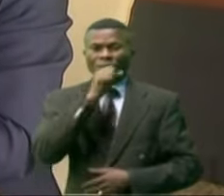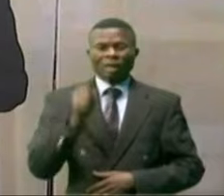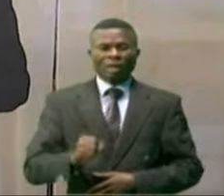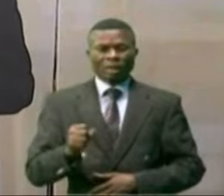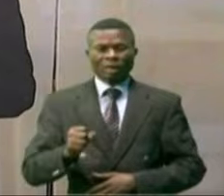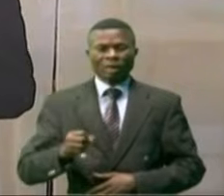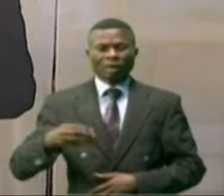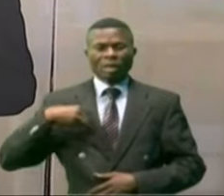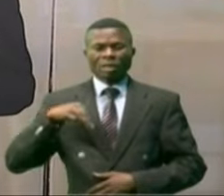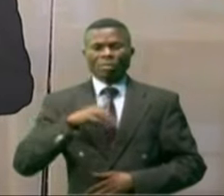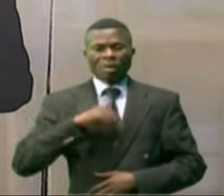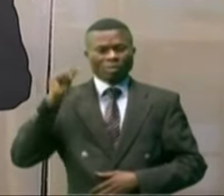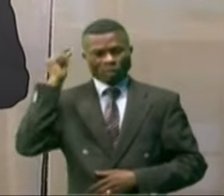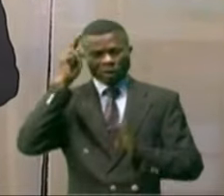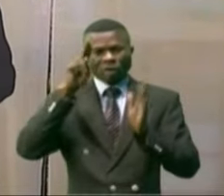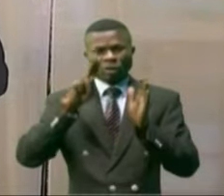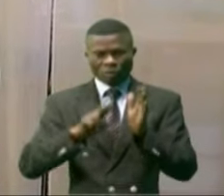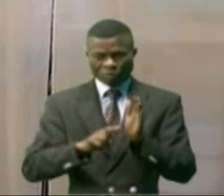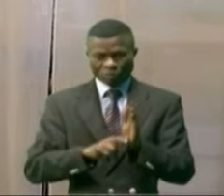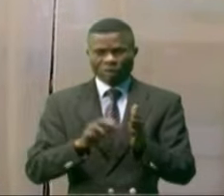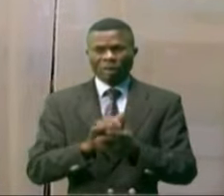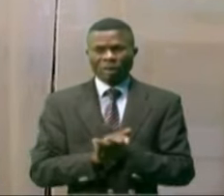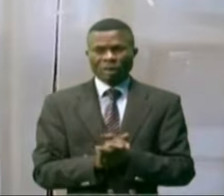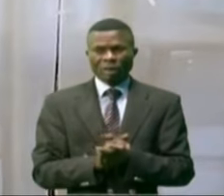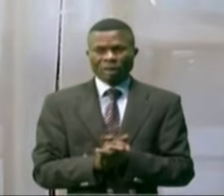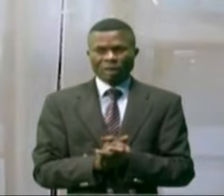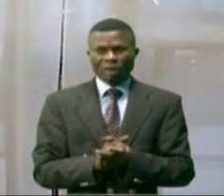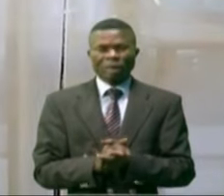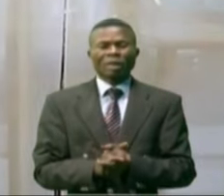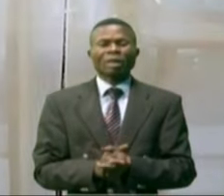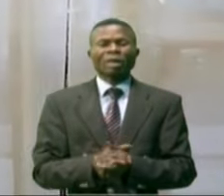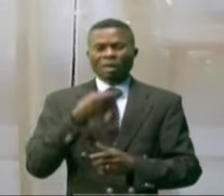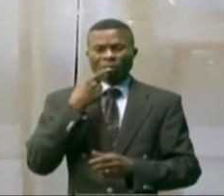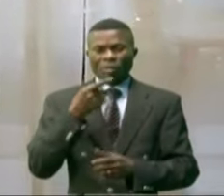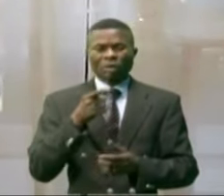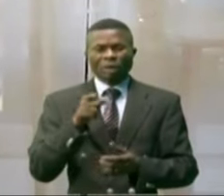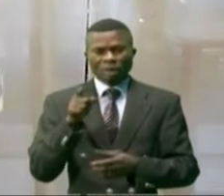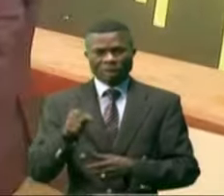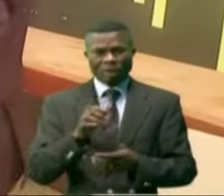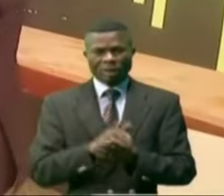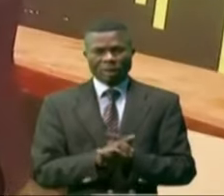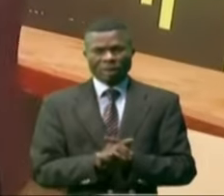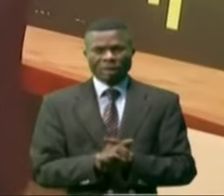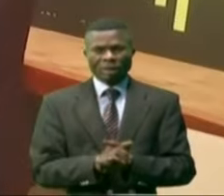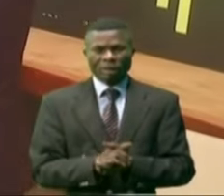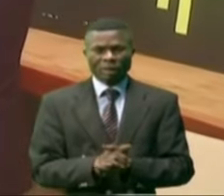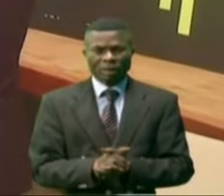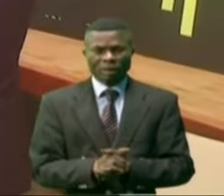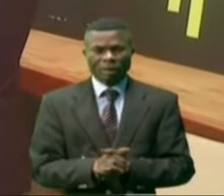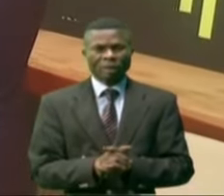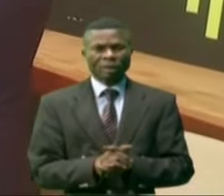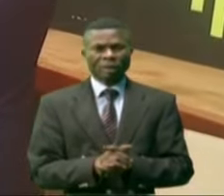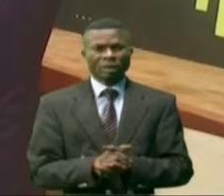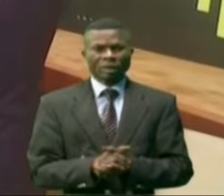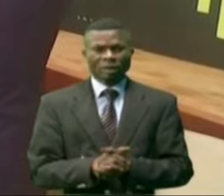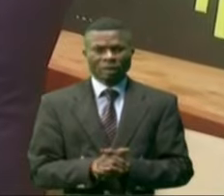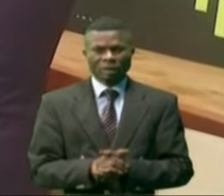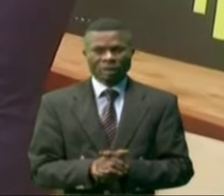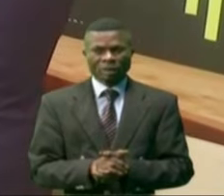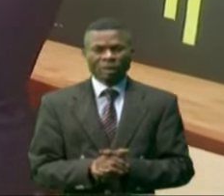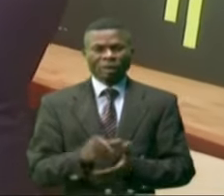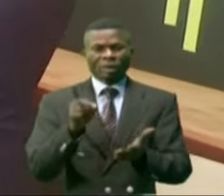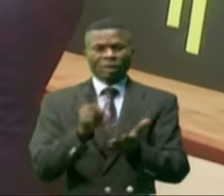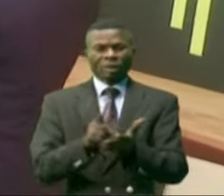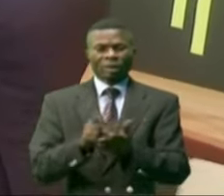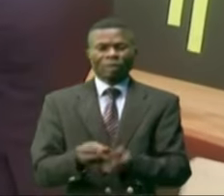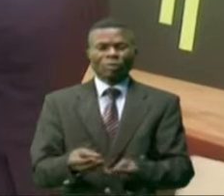gouvernement, ces derniers s'est vu décerner ses diplômes d'honneur par les parlementaires debout d'élus de PS. De quoi sublimer un